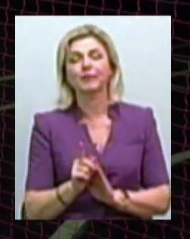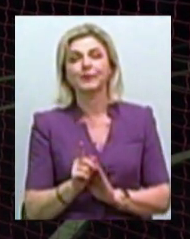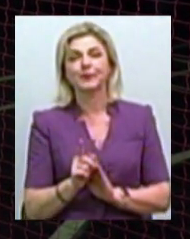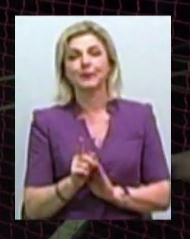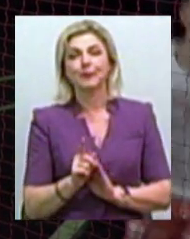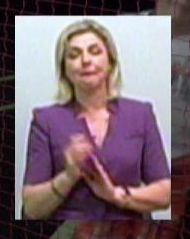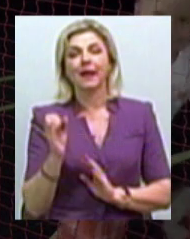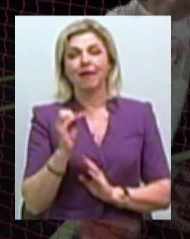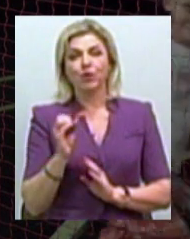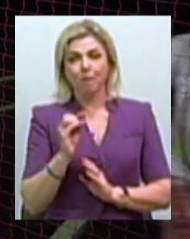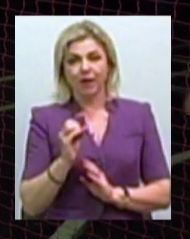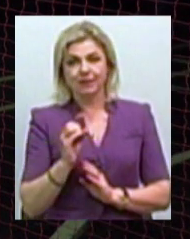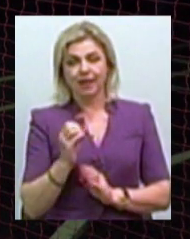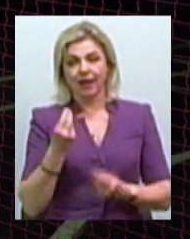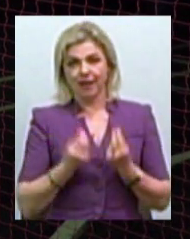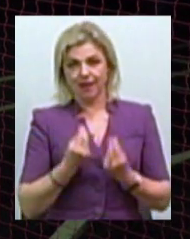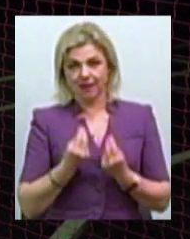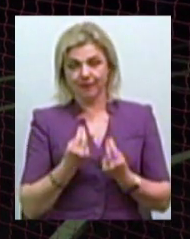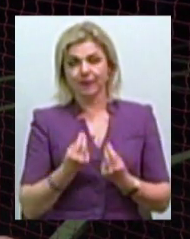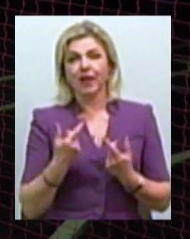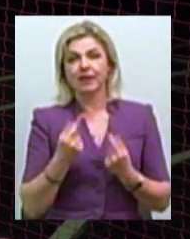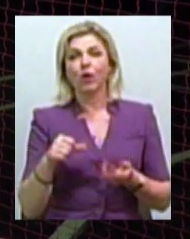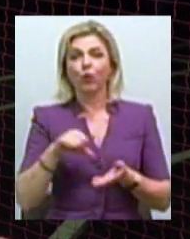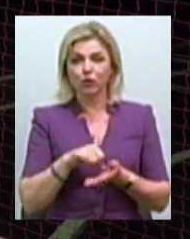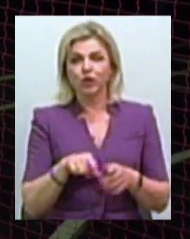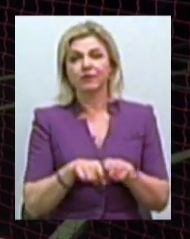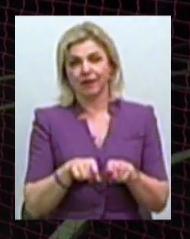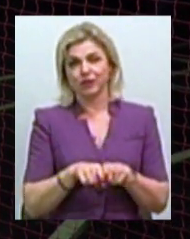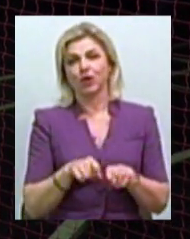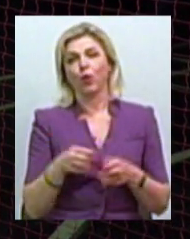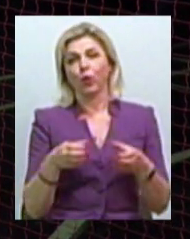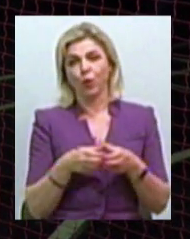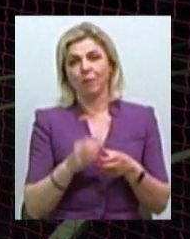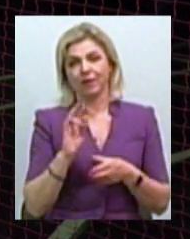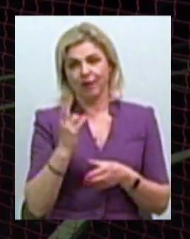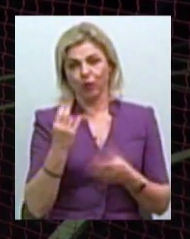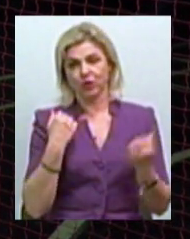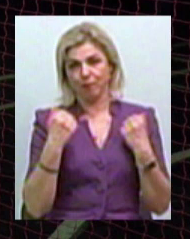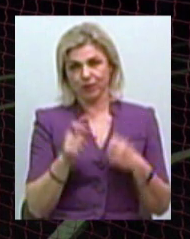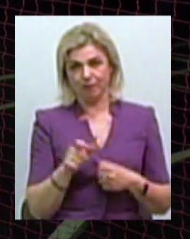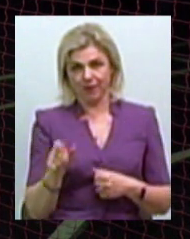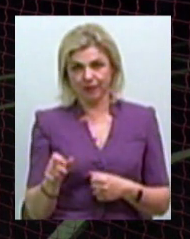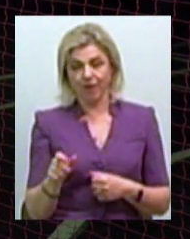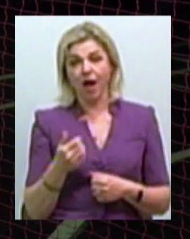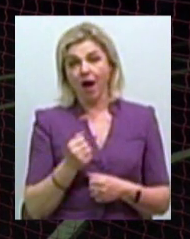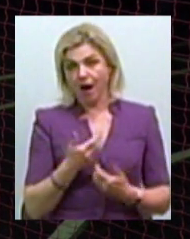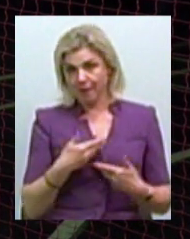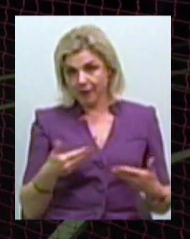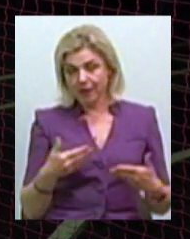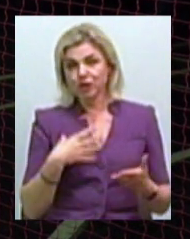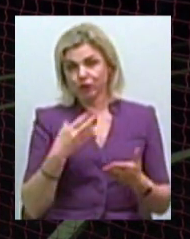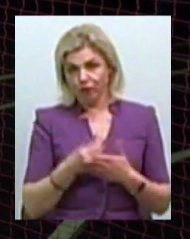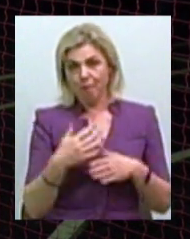стартують європейські ігри, в яких беруть участь теж група миколаївських спортсменів. А ми